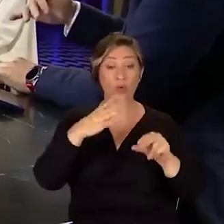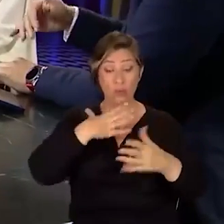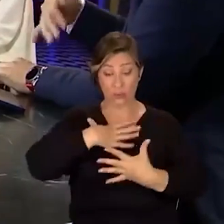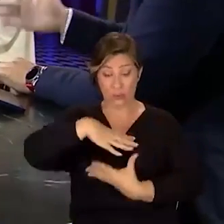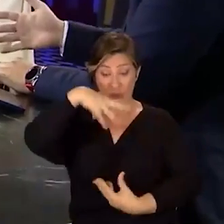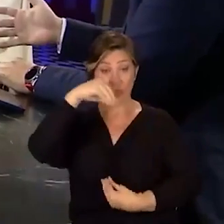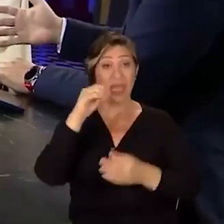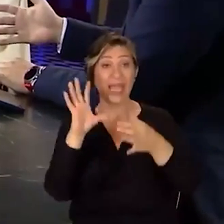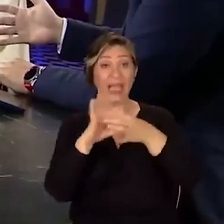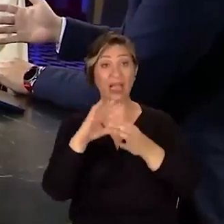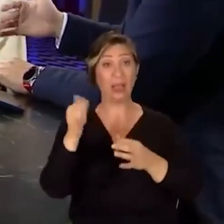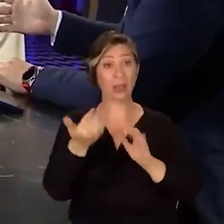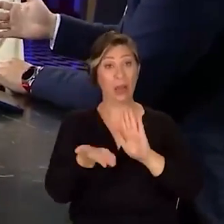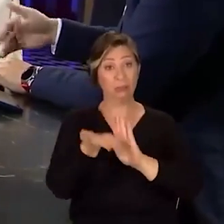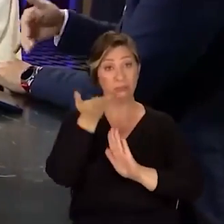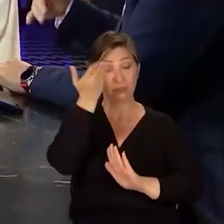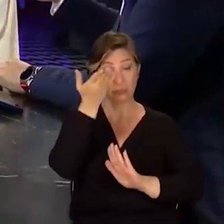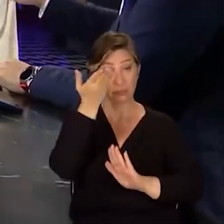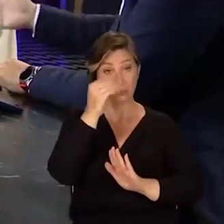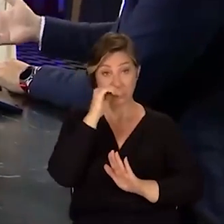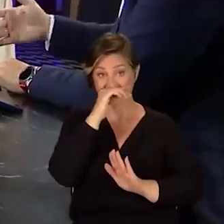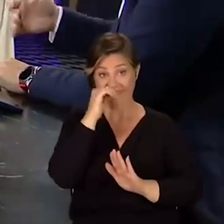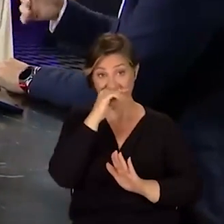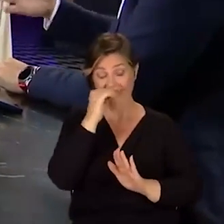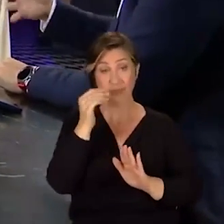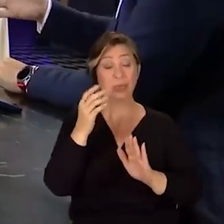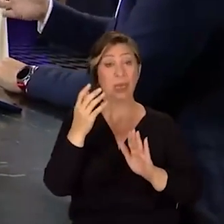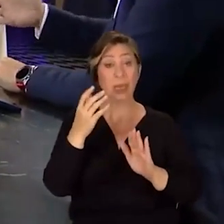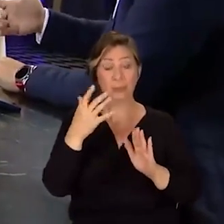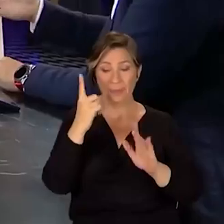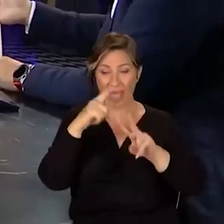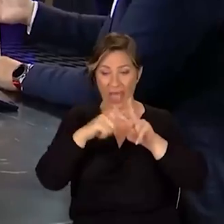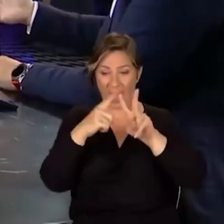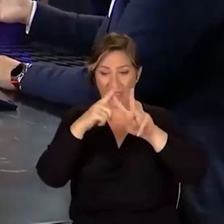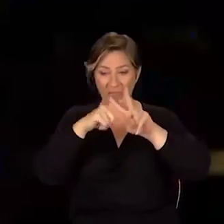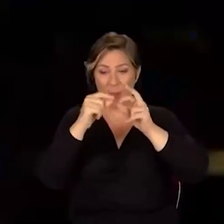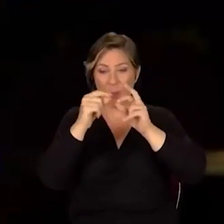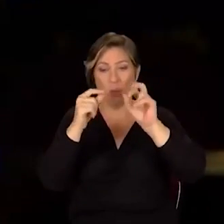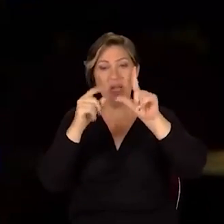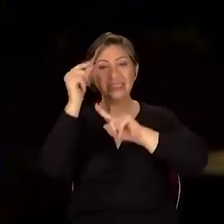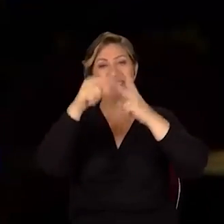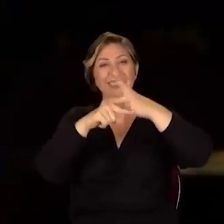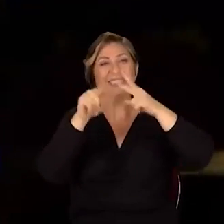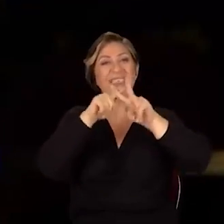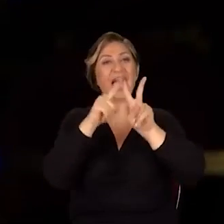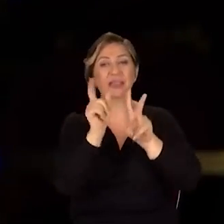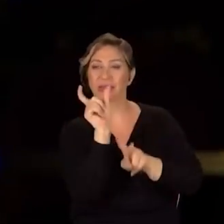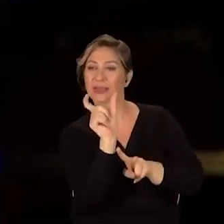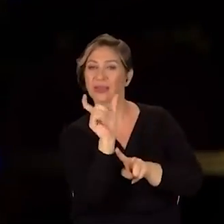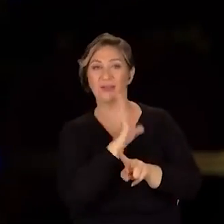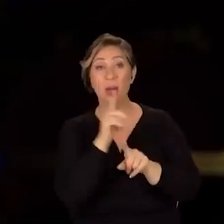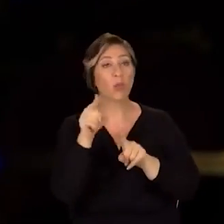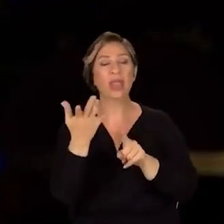ilgili konunun kalitesi artıyor. Onu söyleyeyim yani bütün... Yenileme, anabolizan bir iş deriz biz uyku için. Yani yapımın olduğu